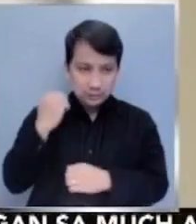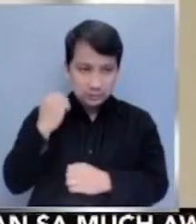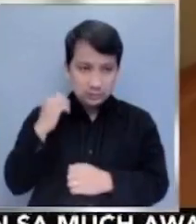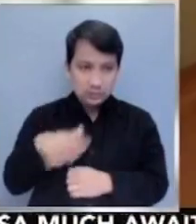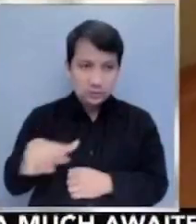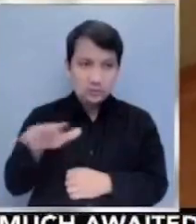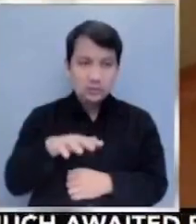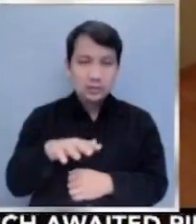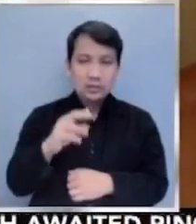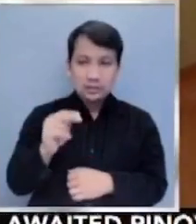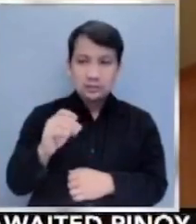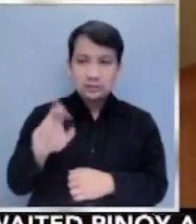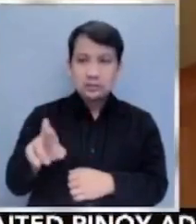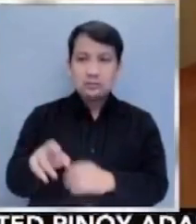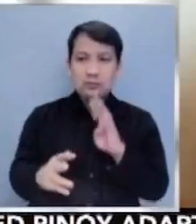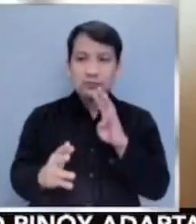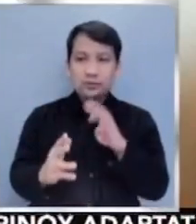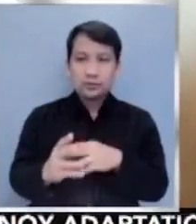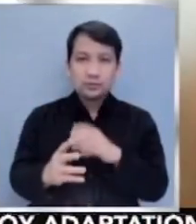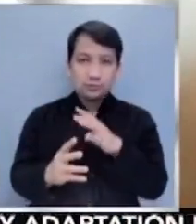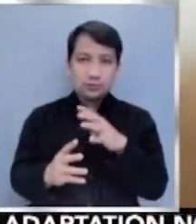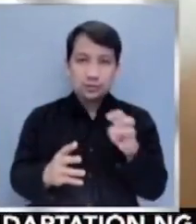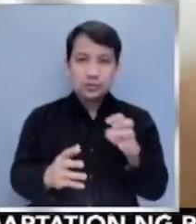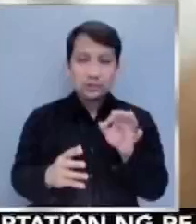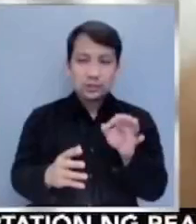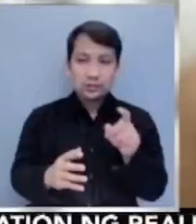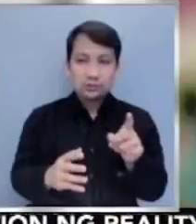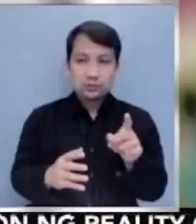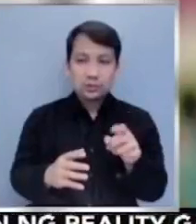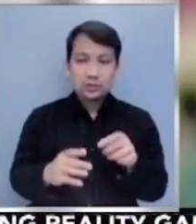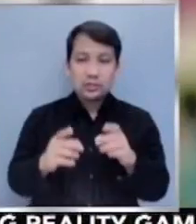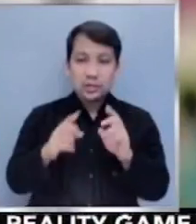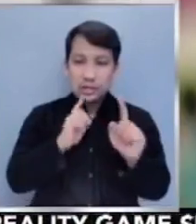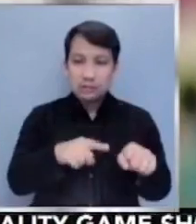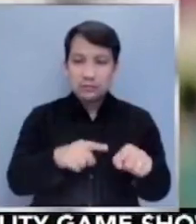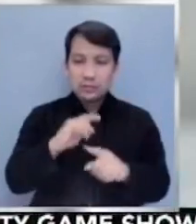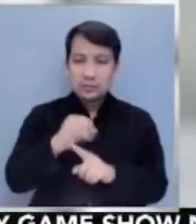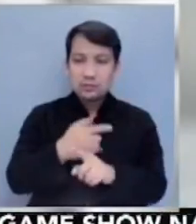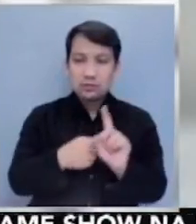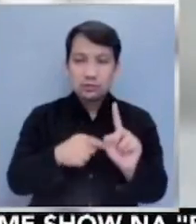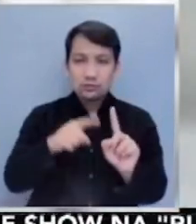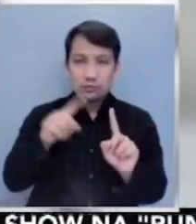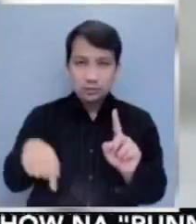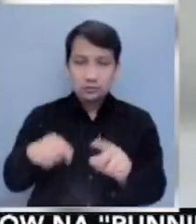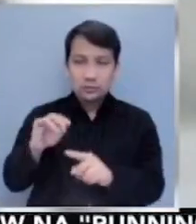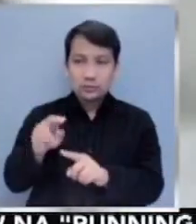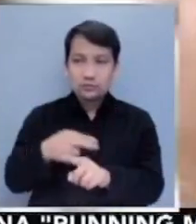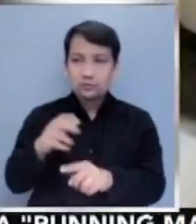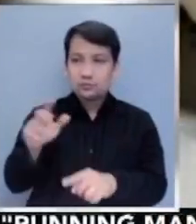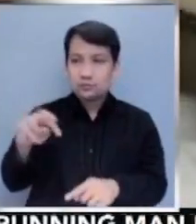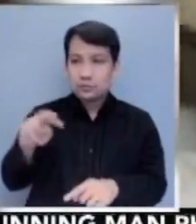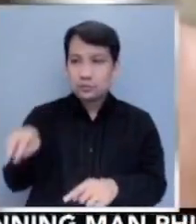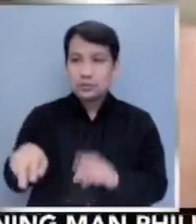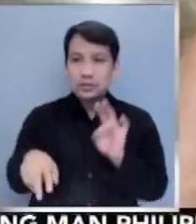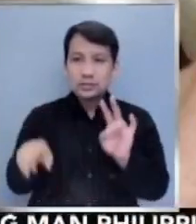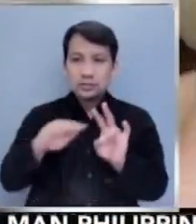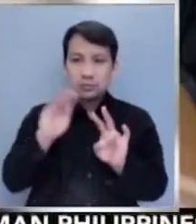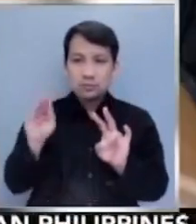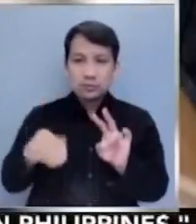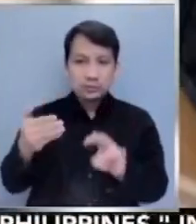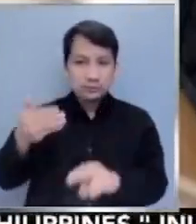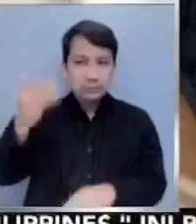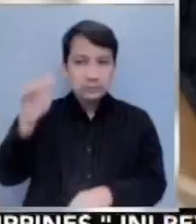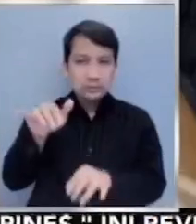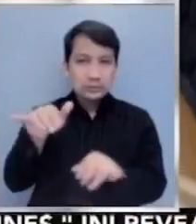NCR, 4,491 ang reported cases mula January 1 hanggang June 22. 7% itong mas mataas sa parehong panahon